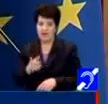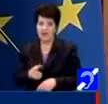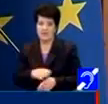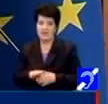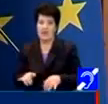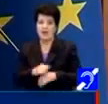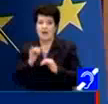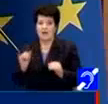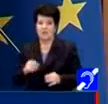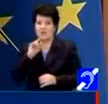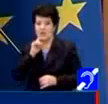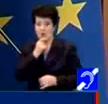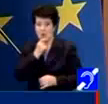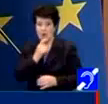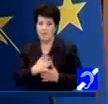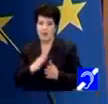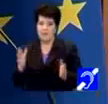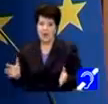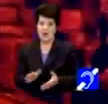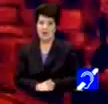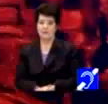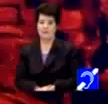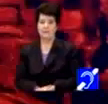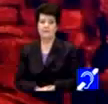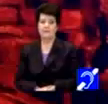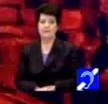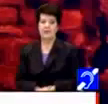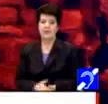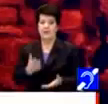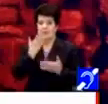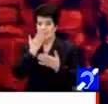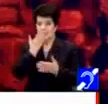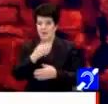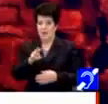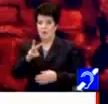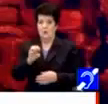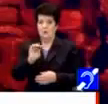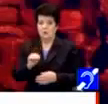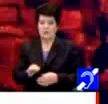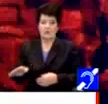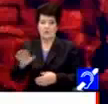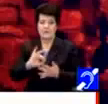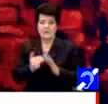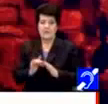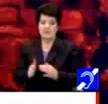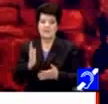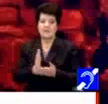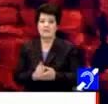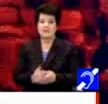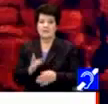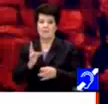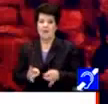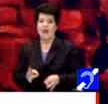la creștere economică mai mare. Mirosul de must a pus stăpânire pe satele din Republica Moldova. E